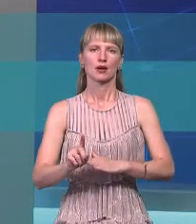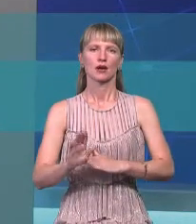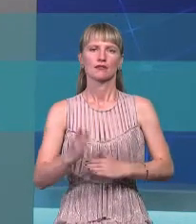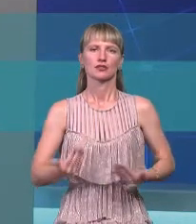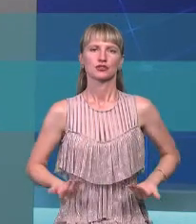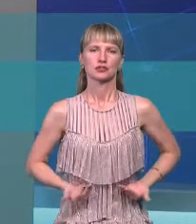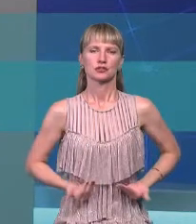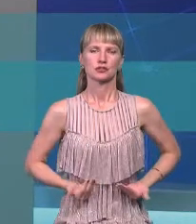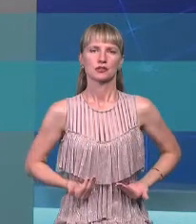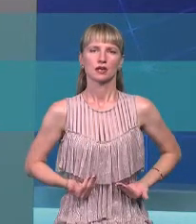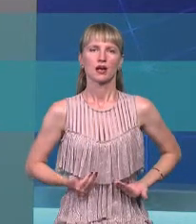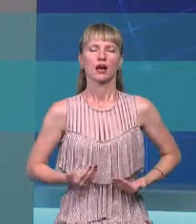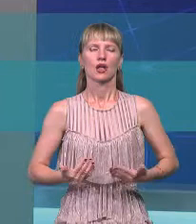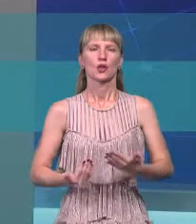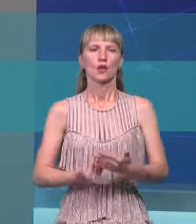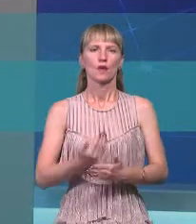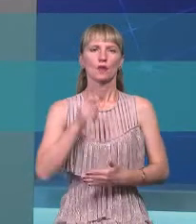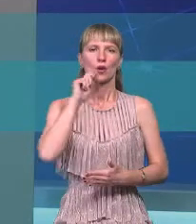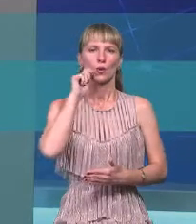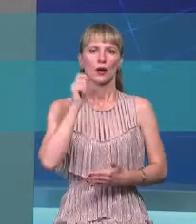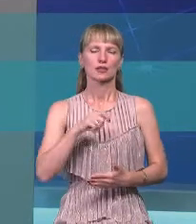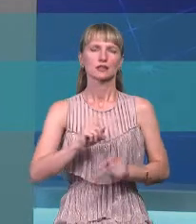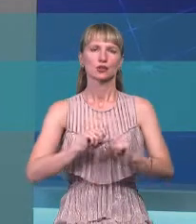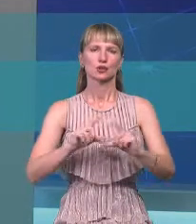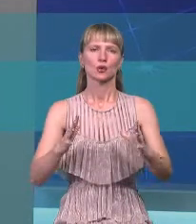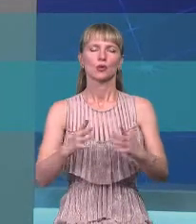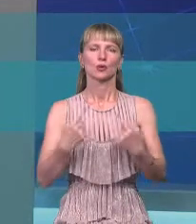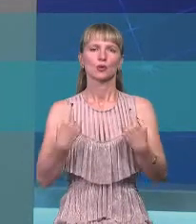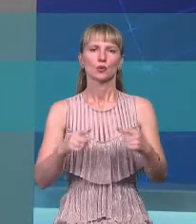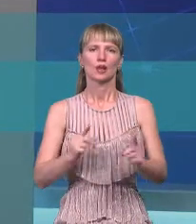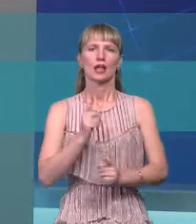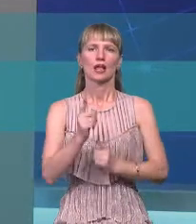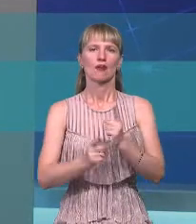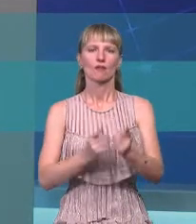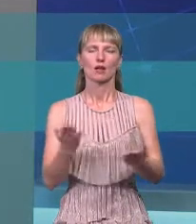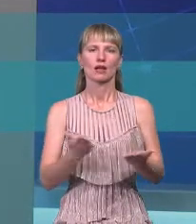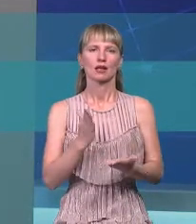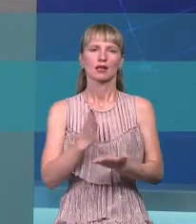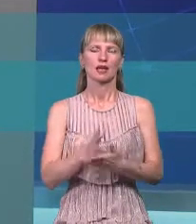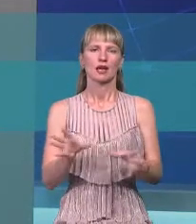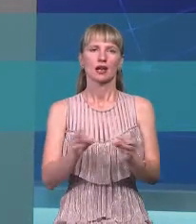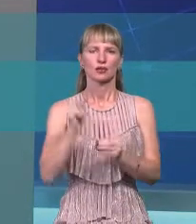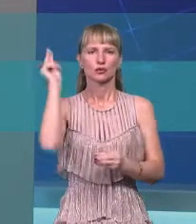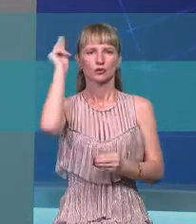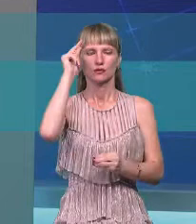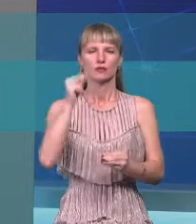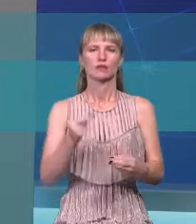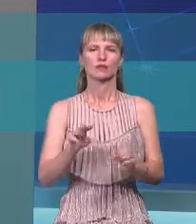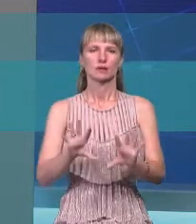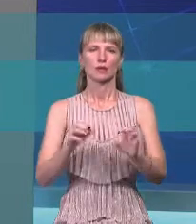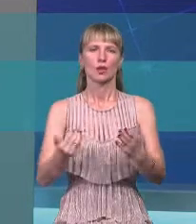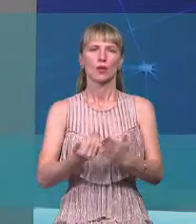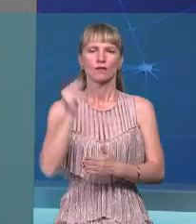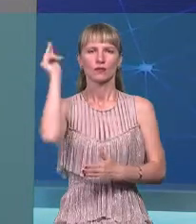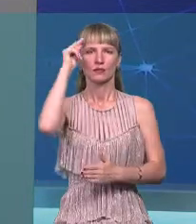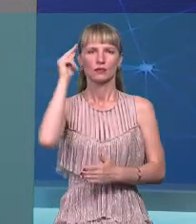життя концепції нової української школи, інші ті моменти реформування, які переживає галузь освіти з прийняттям нового закону України про